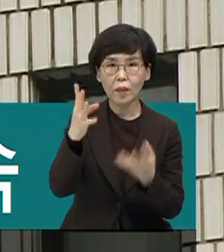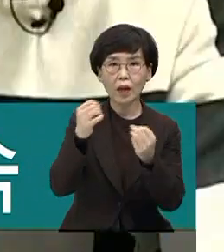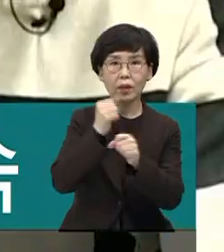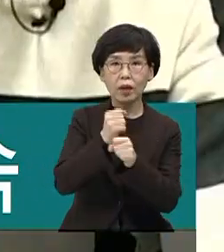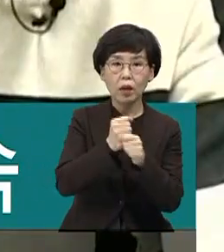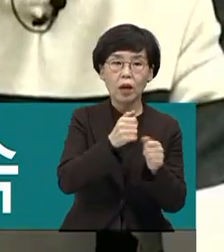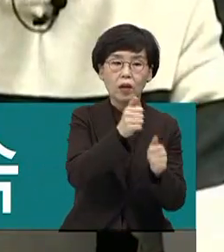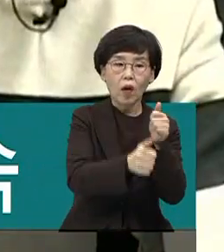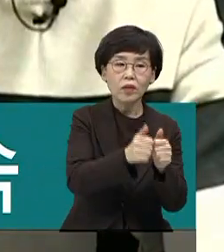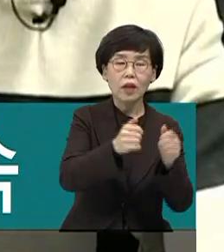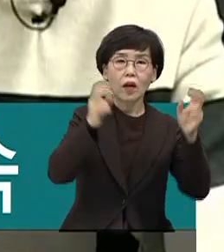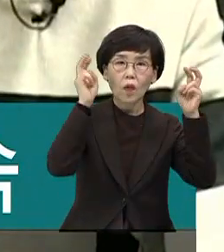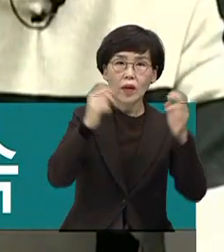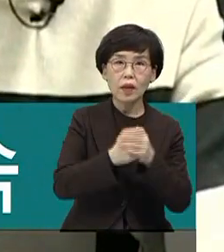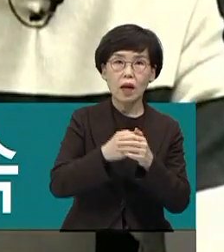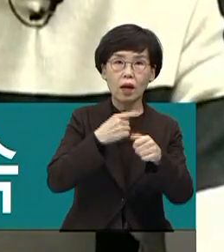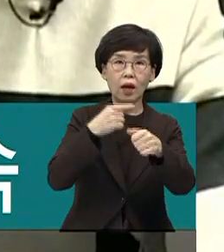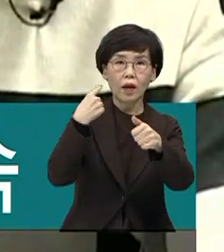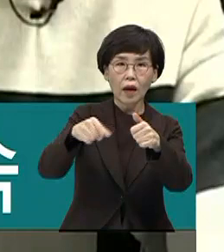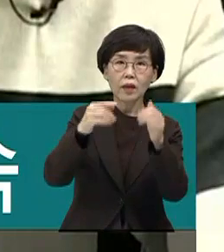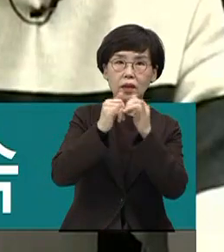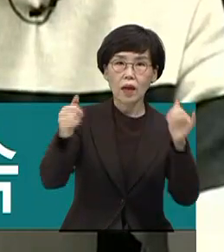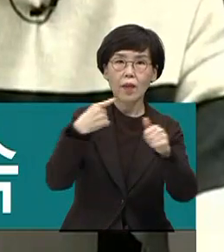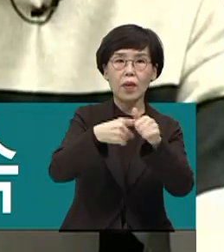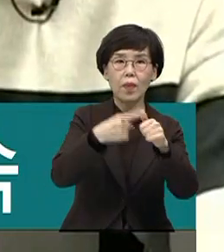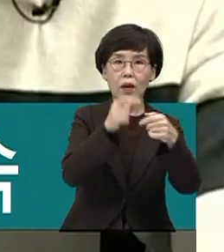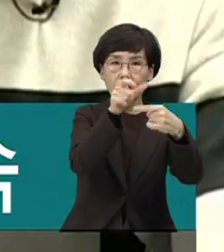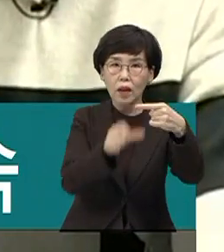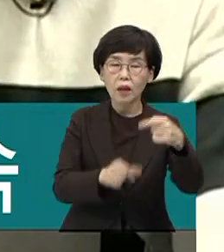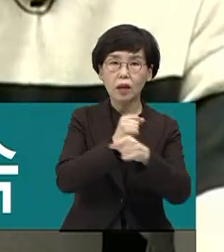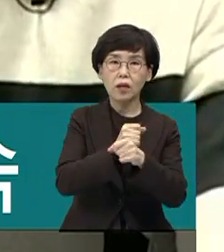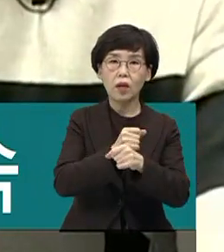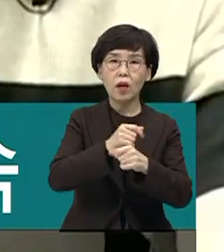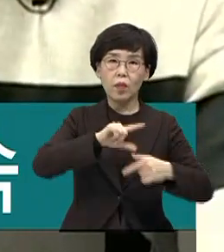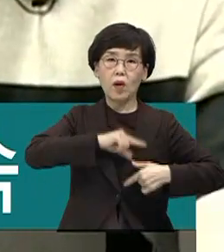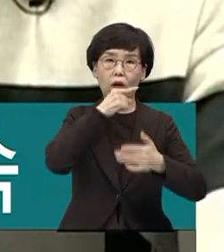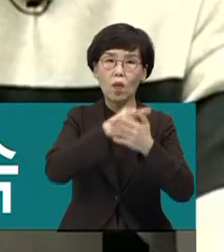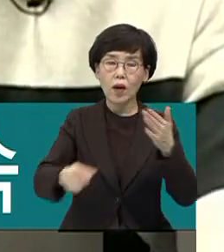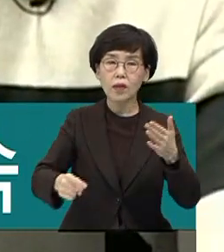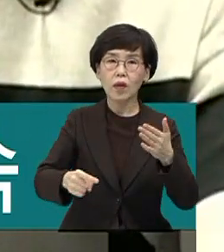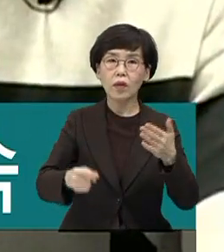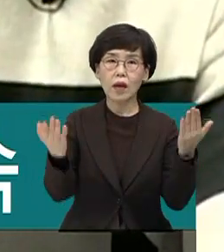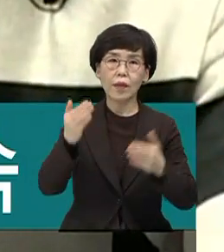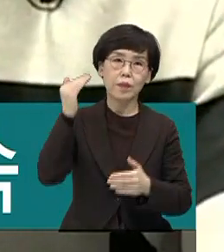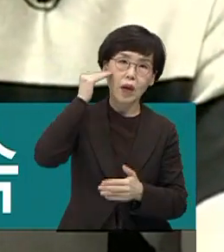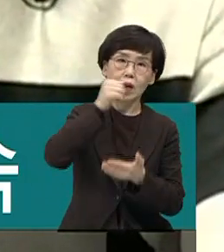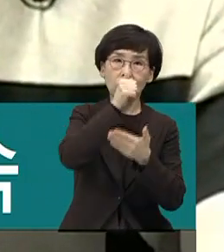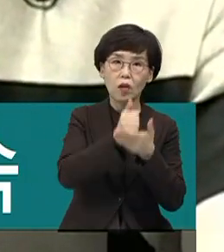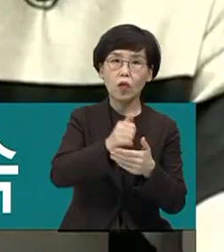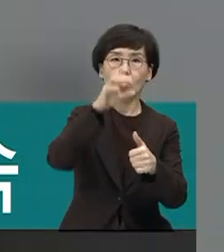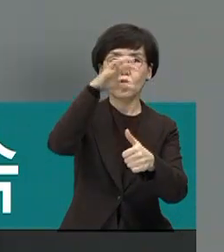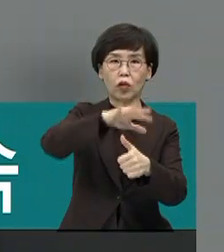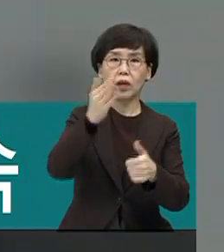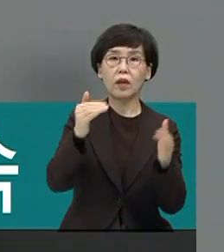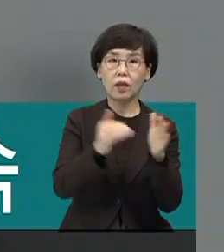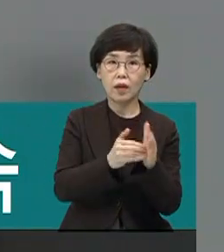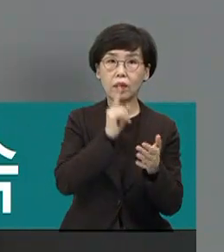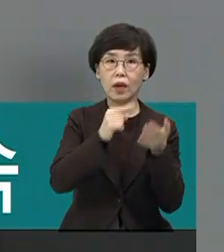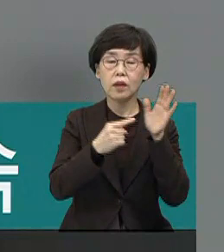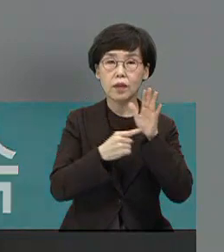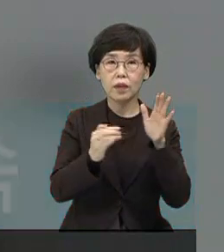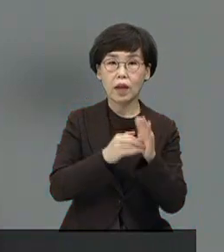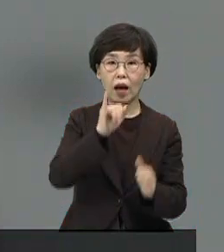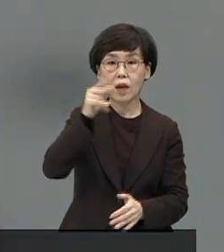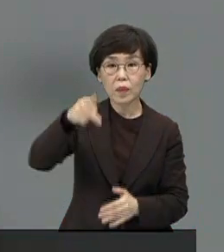다른 강사를 비방하는 댓글을 달아 명예훼손 및 업무방해 혐의로 구속됐다고 밝혔습니다. 검찰은 박 씨 등이 IP 추적을